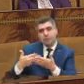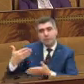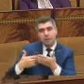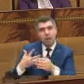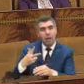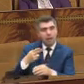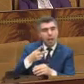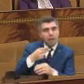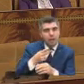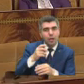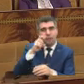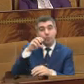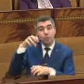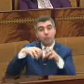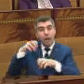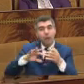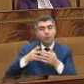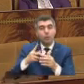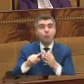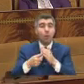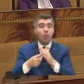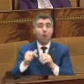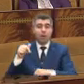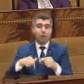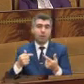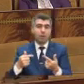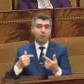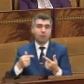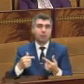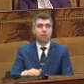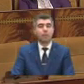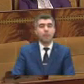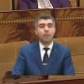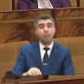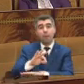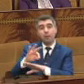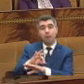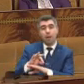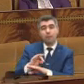في فصل الشتاء، رغم يعني الخصائص اللي عندهم في الموارد البشريه.